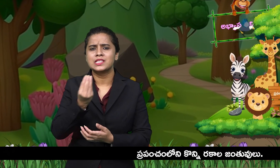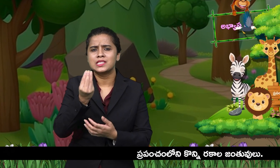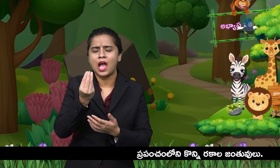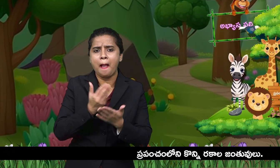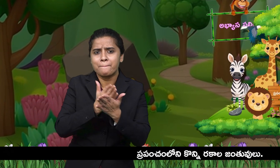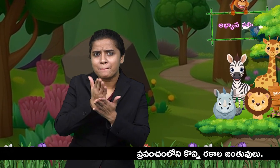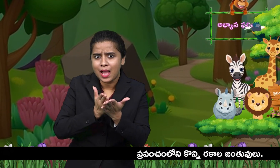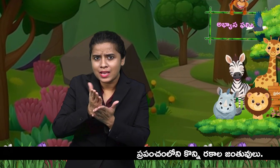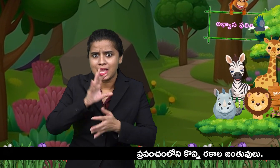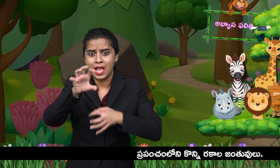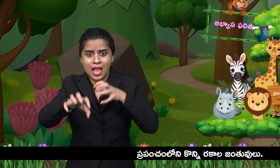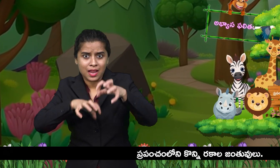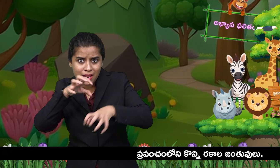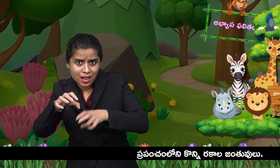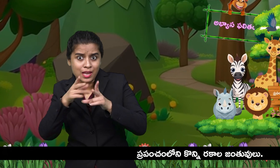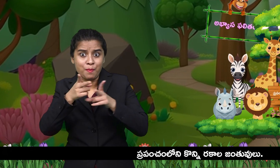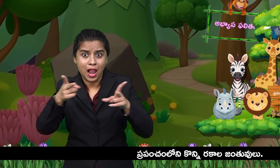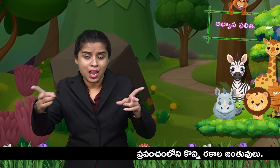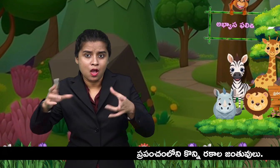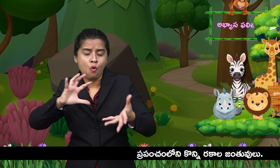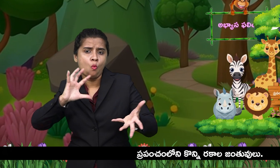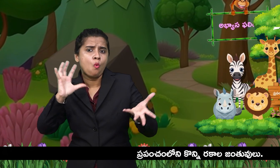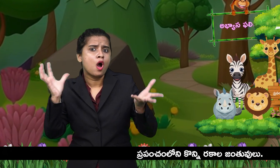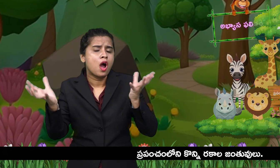ప్రపంచంలోని కొన్ని రకాల జంతువులు,